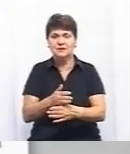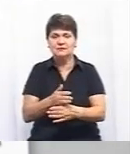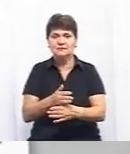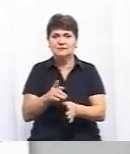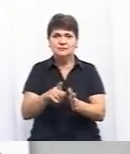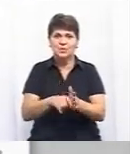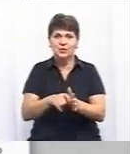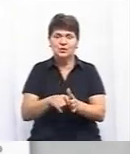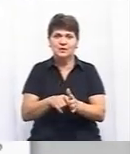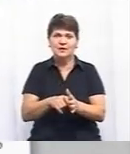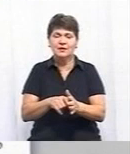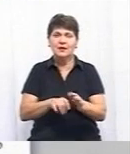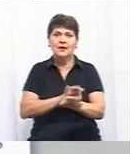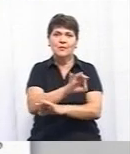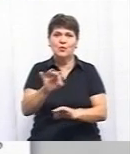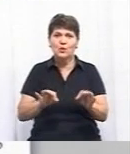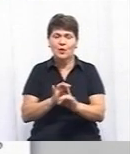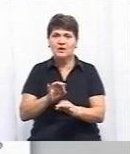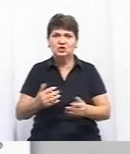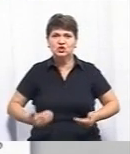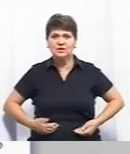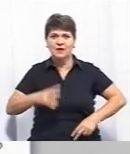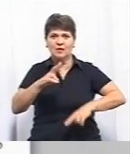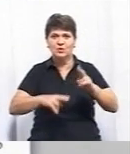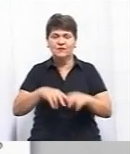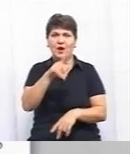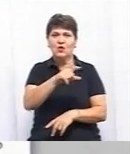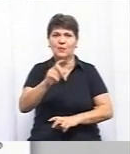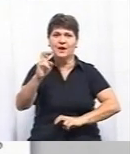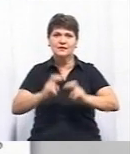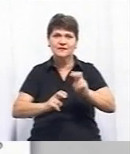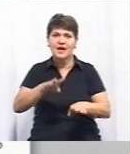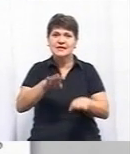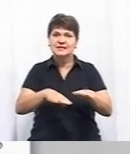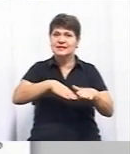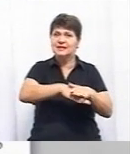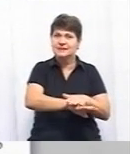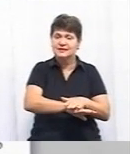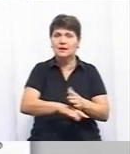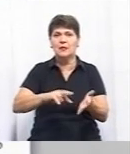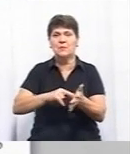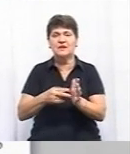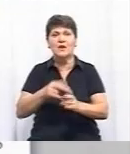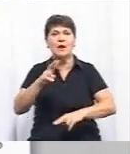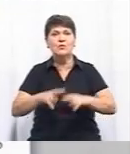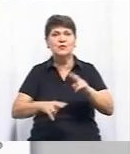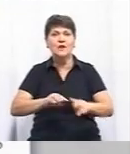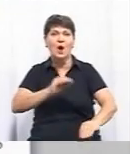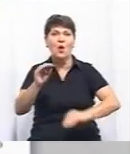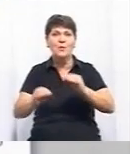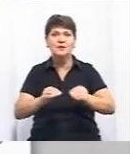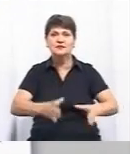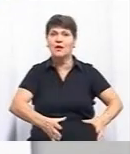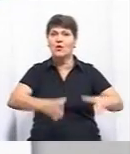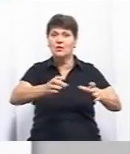відходів. Під час проєктування житлових будинків, громадських виробничих складських і інших споруд передбачається будівництво і облаштування